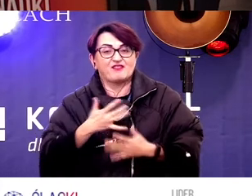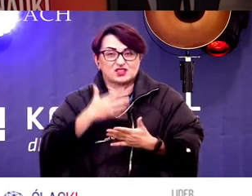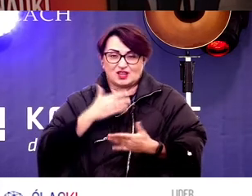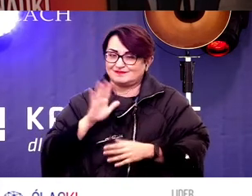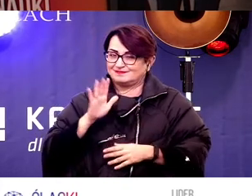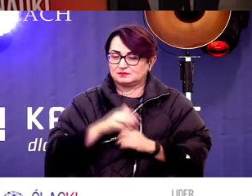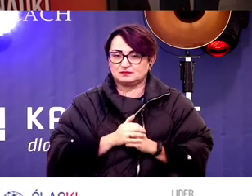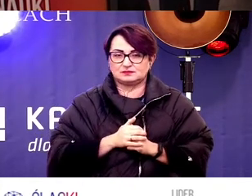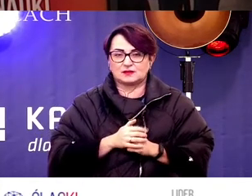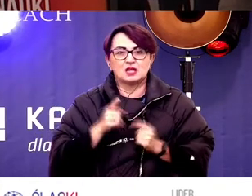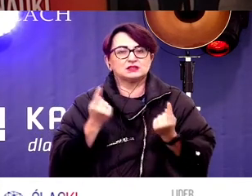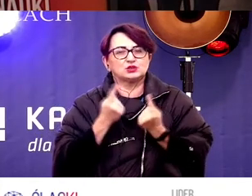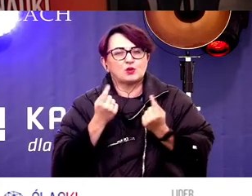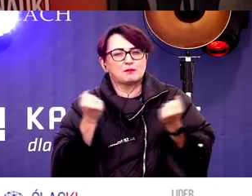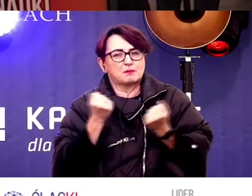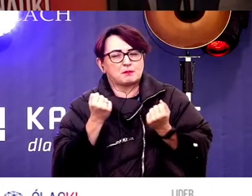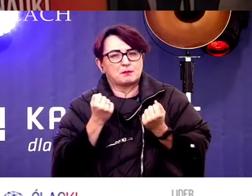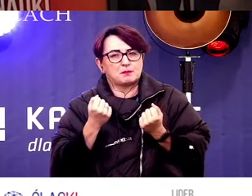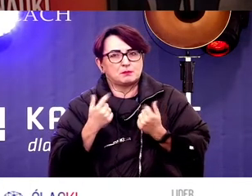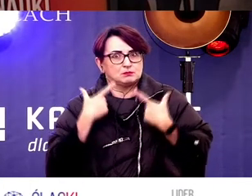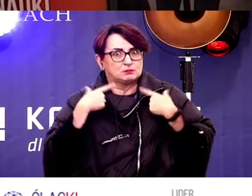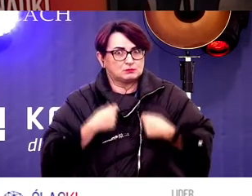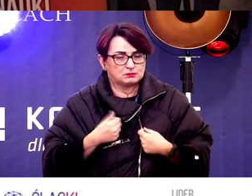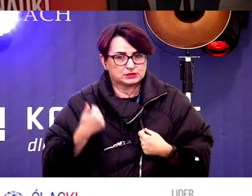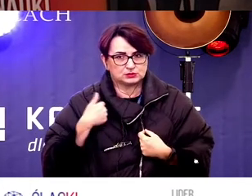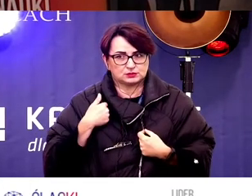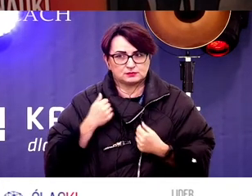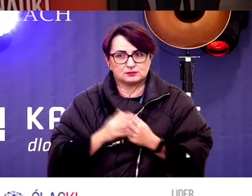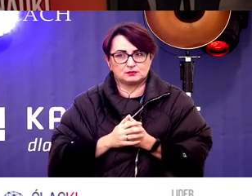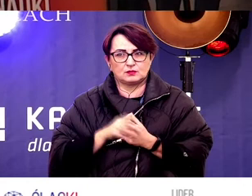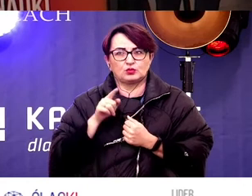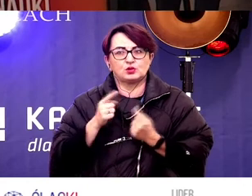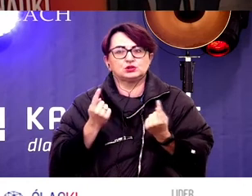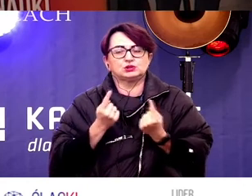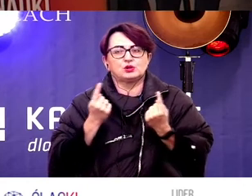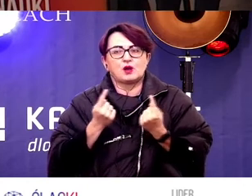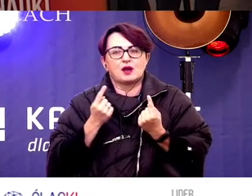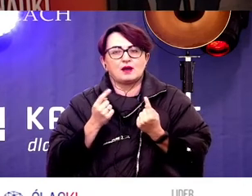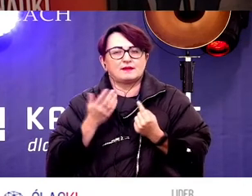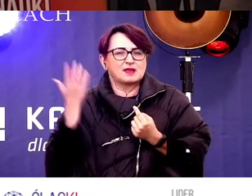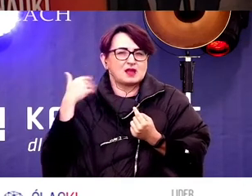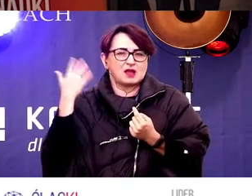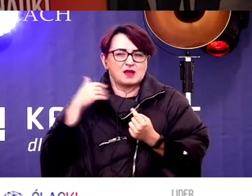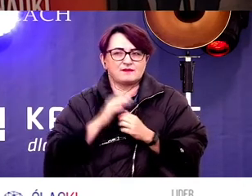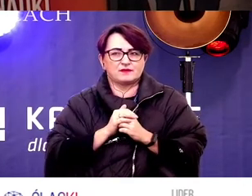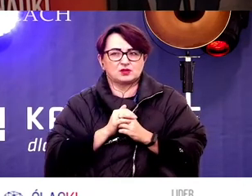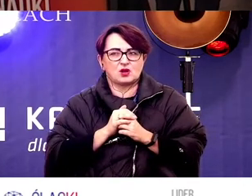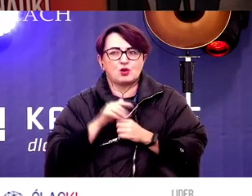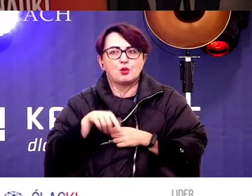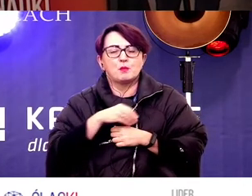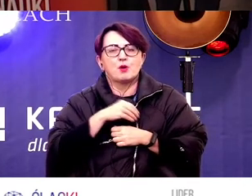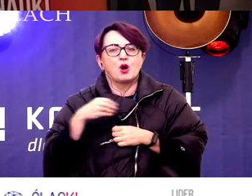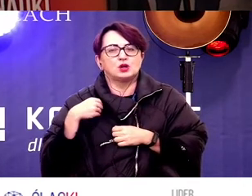Taka sytuacja, która najbardziej mnie raz zaskoczyła, to była sytuacja wiele lat temu, kiedy w Polsce